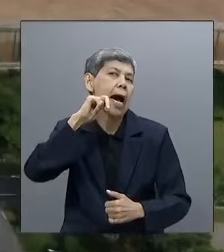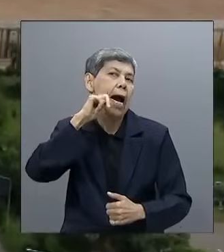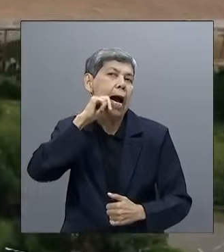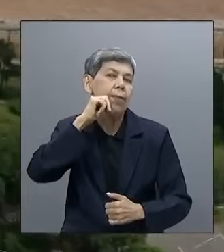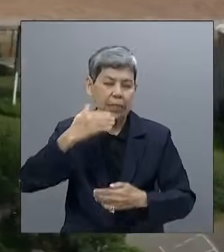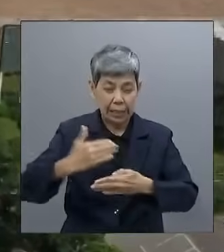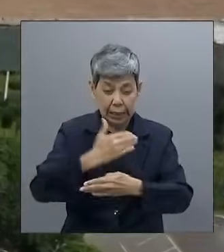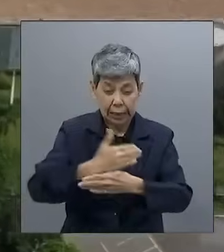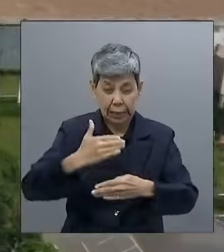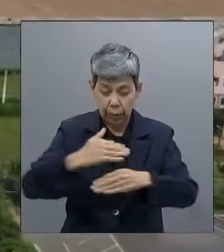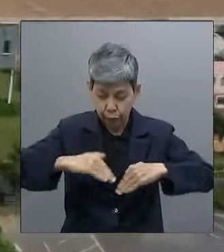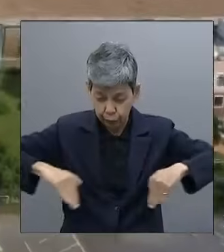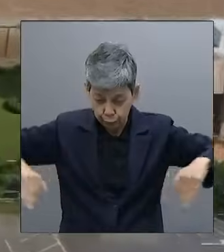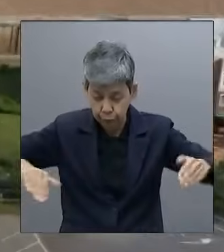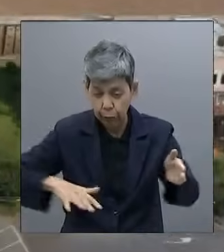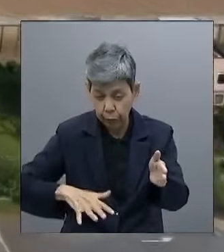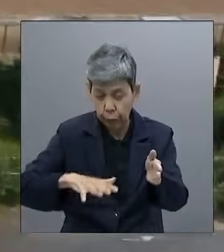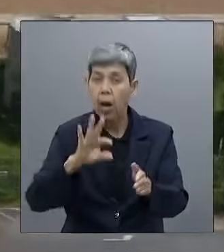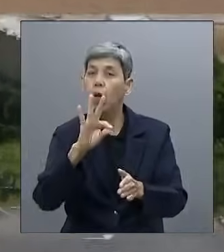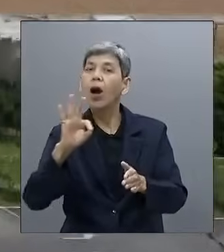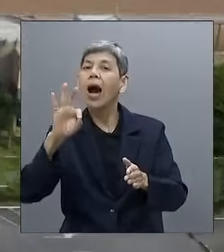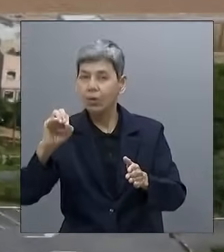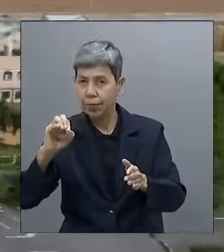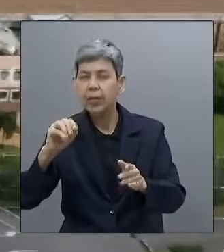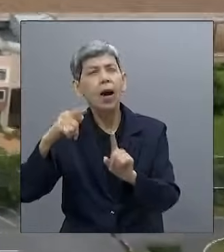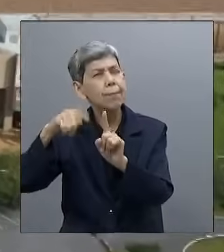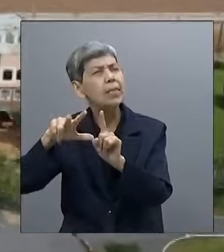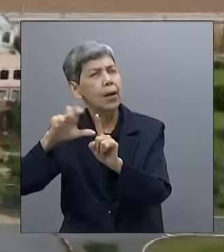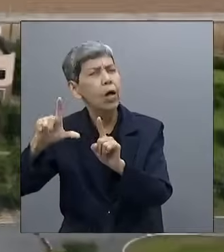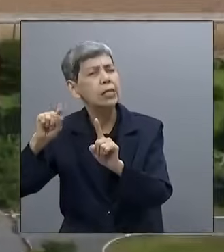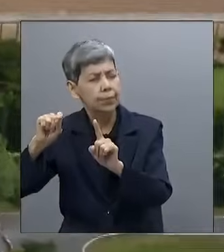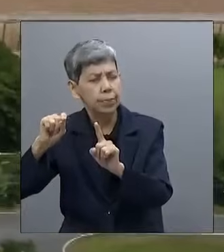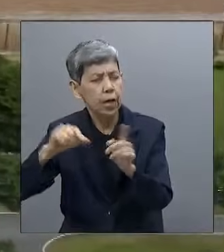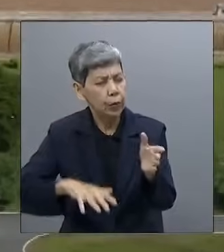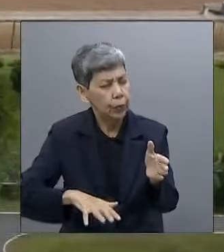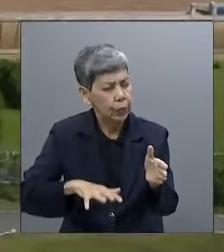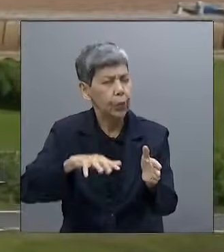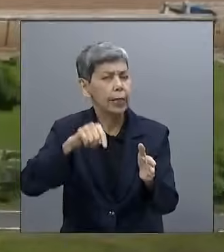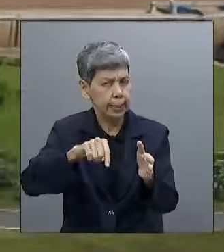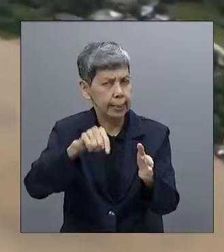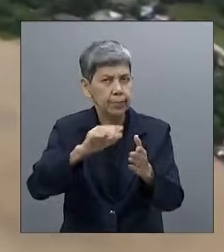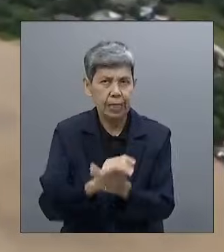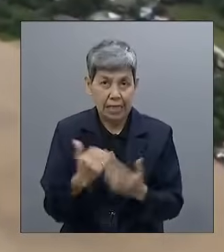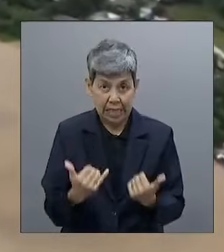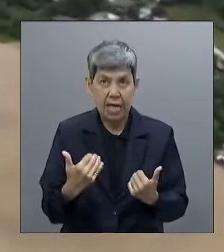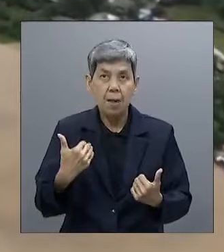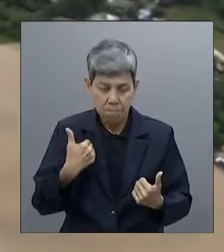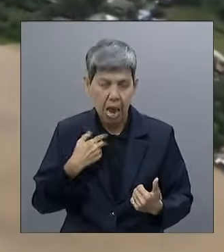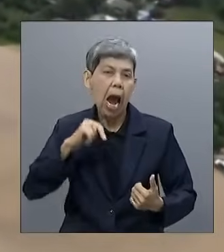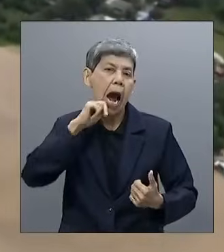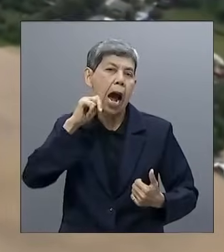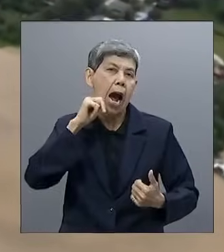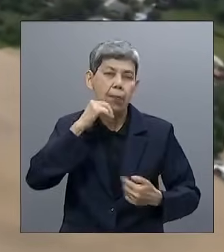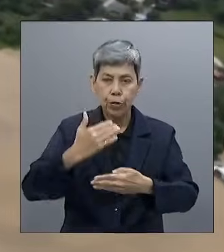ข้าเขื่อนเจ้าพระยาจังหวัดชัยนาทอยู่ในเกณฑ์990ถึง 1,320 ลูกบาศก์เมตรต่อวินาทีนะคะดังนั้นจะมีปริมาณน้ำไหลผ่